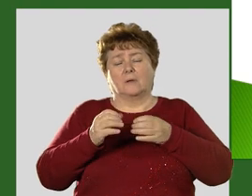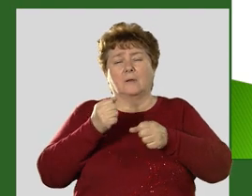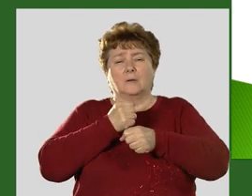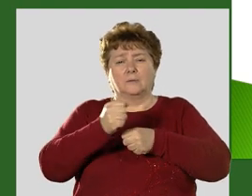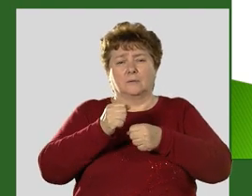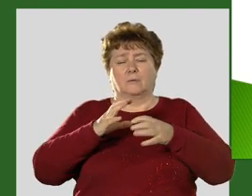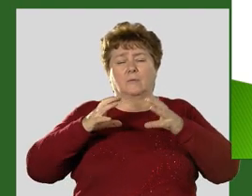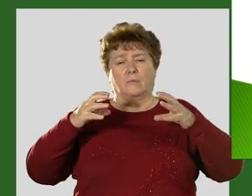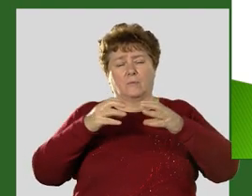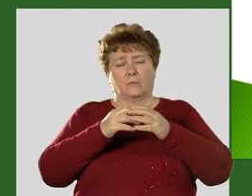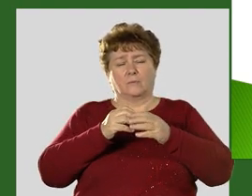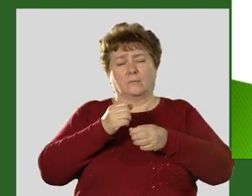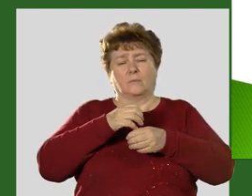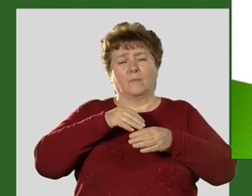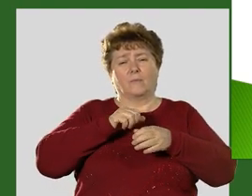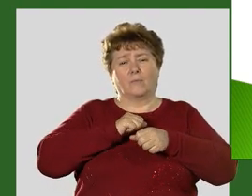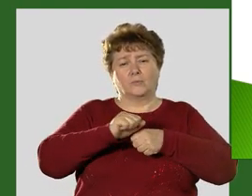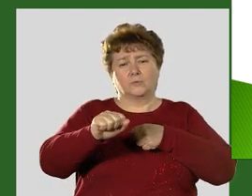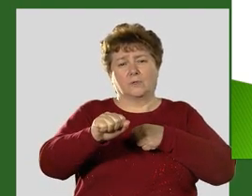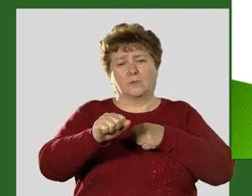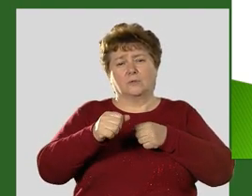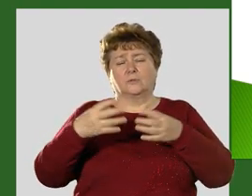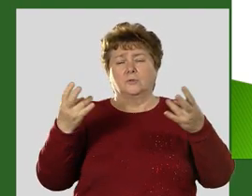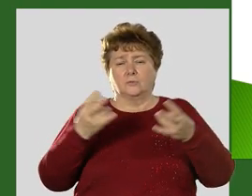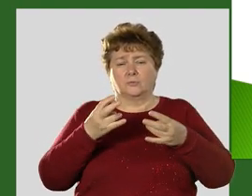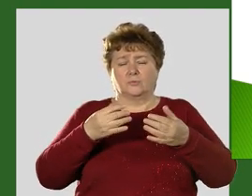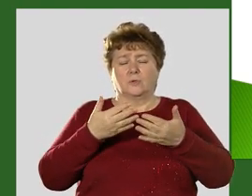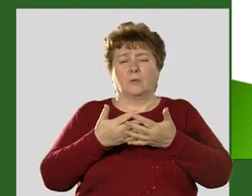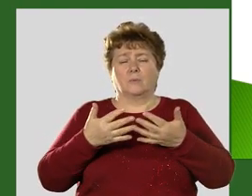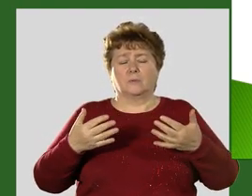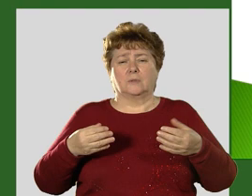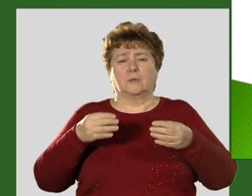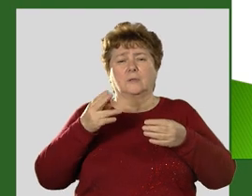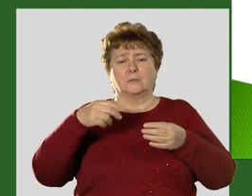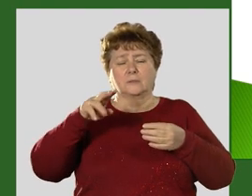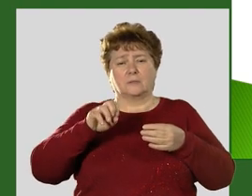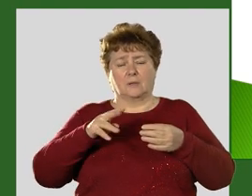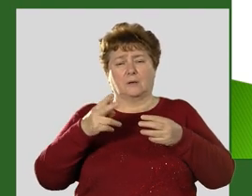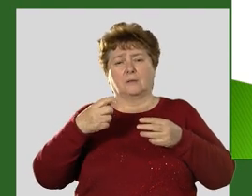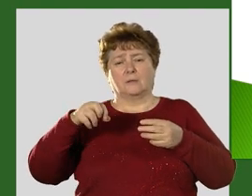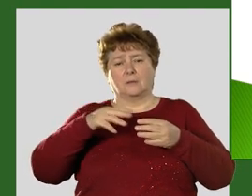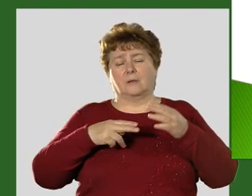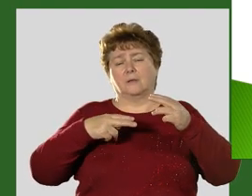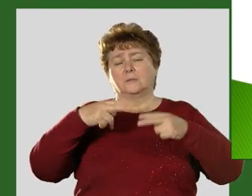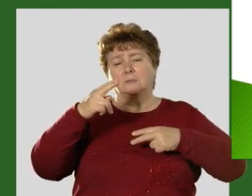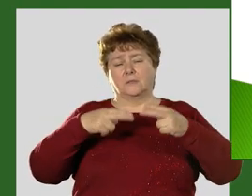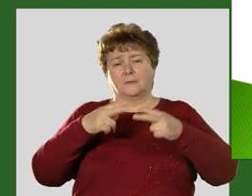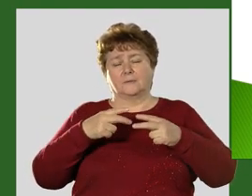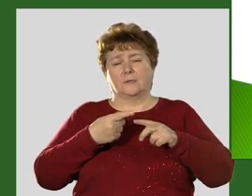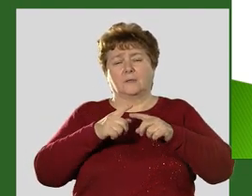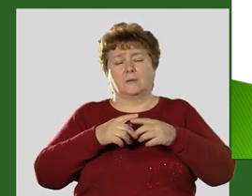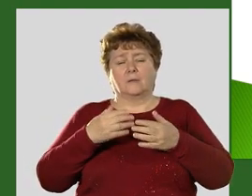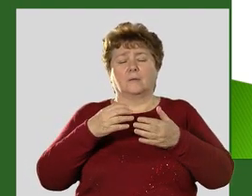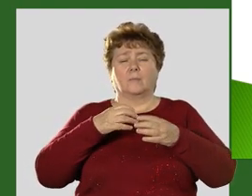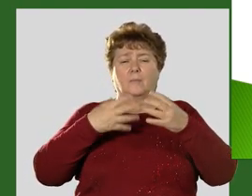производящие отрасли, выпускающие необходимые материалы и детали для строительства. Этот